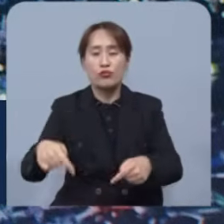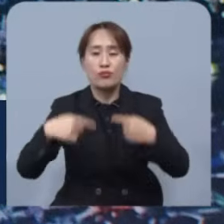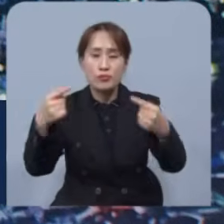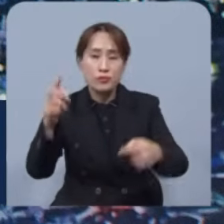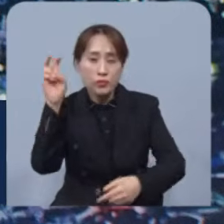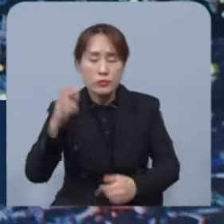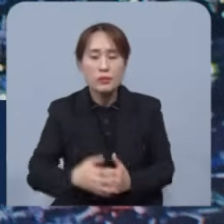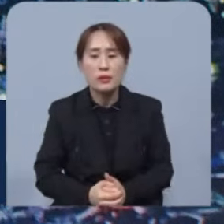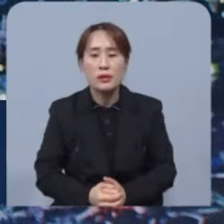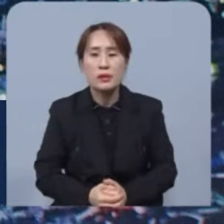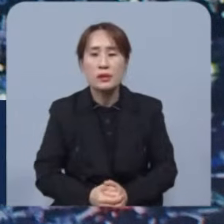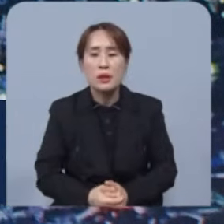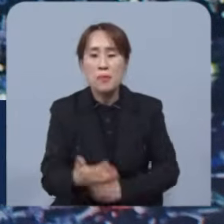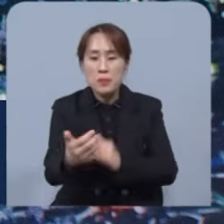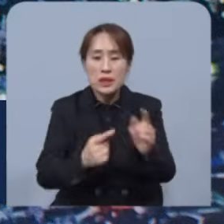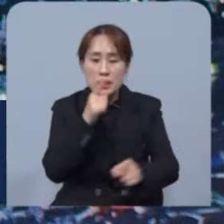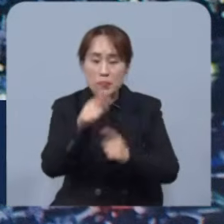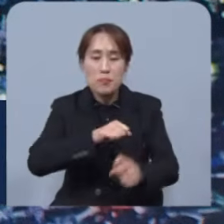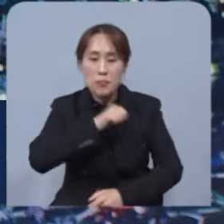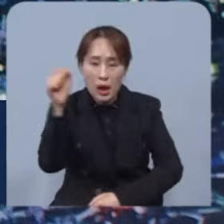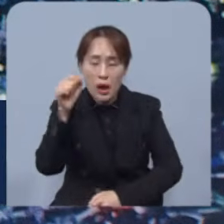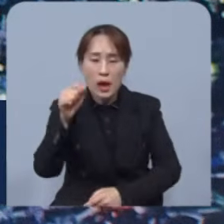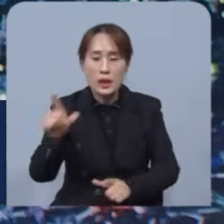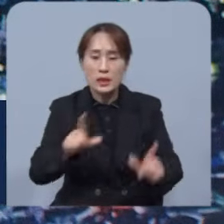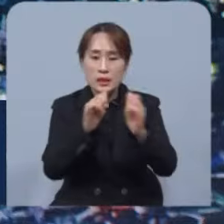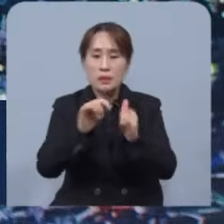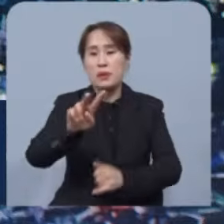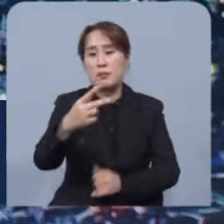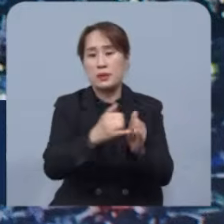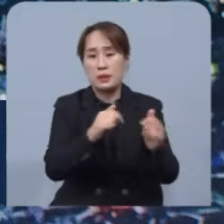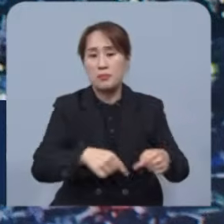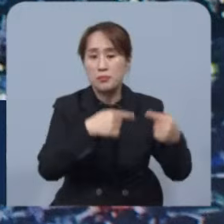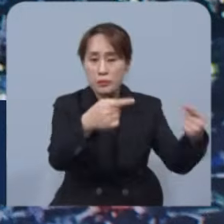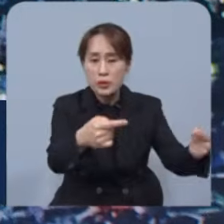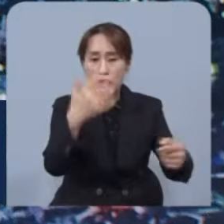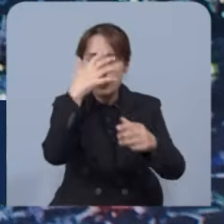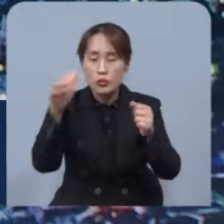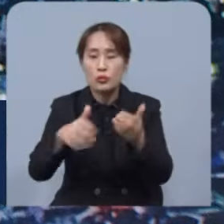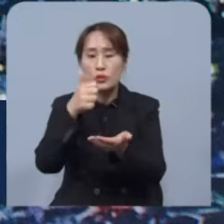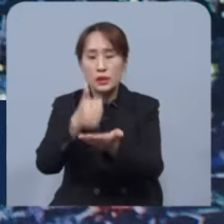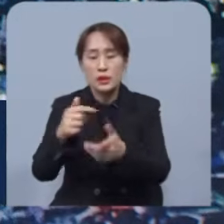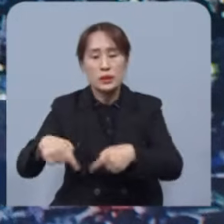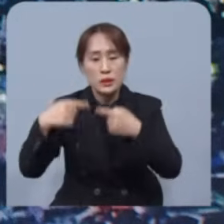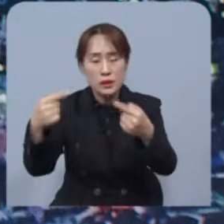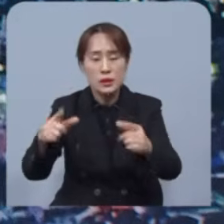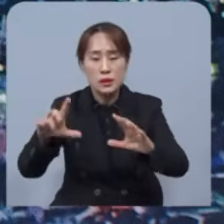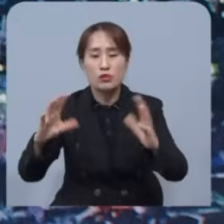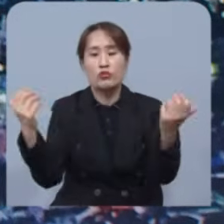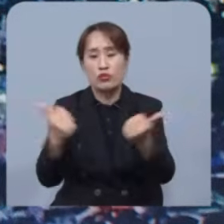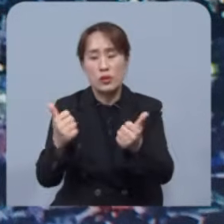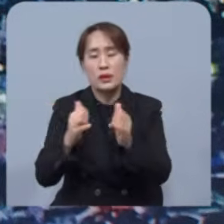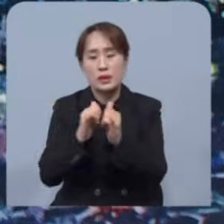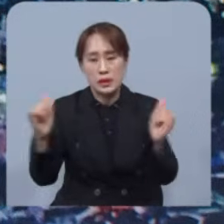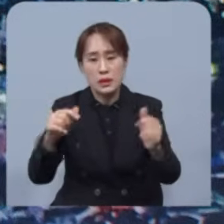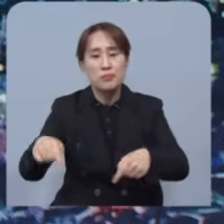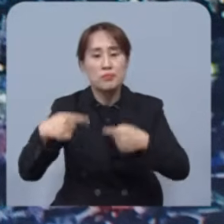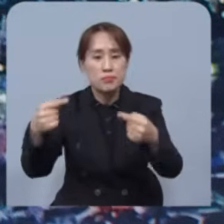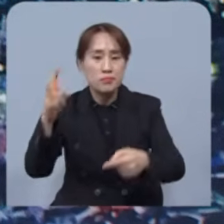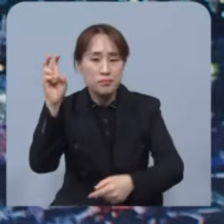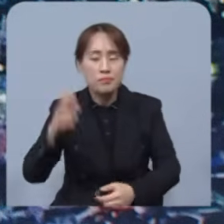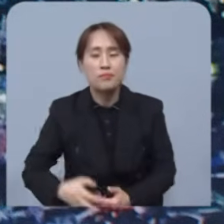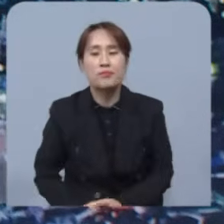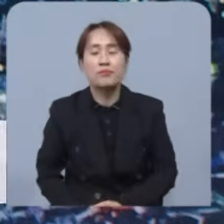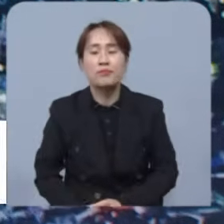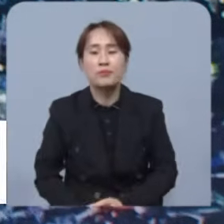보이는데요. 사전 신청을 거쳐 선정된 지역 주민 200명과 김영환 충청북도지사, 지역구 국회의원 등도 자리할